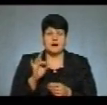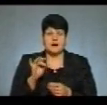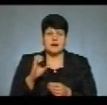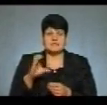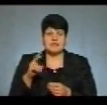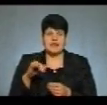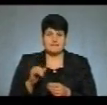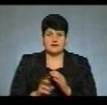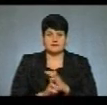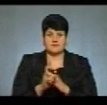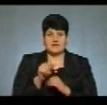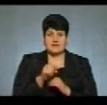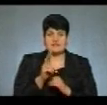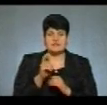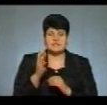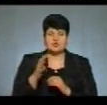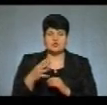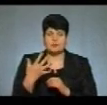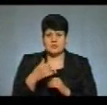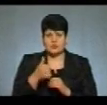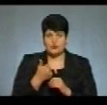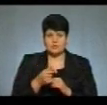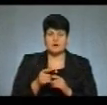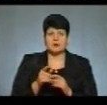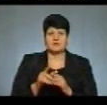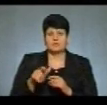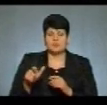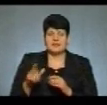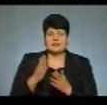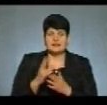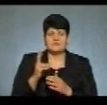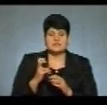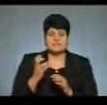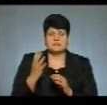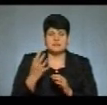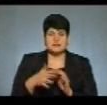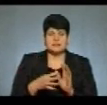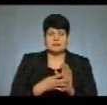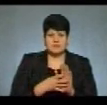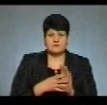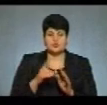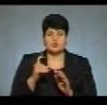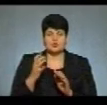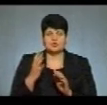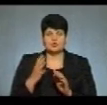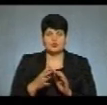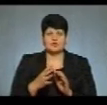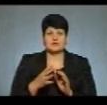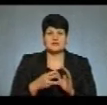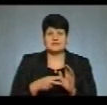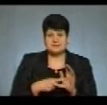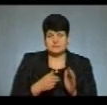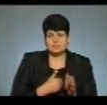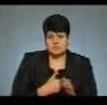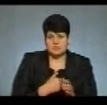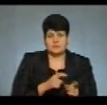Радошівці 245 років. Парафіян церкви є 209. Під час опитування 157 із них виявили бажання перейти до Православної